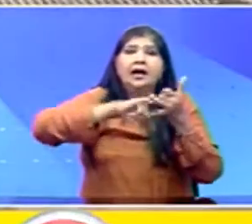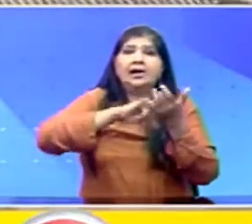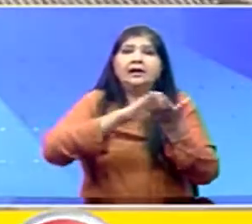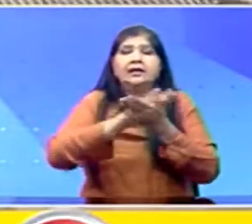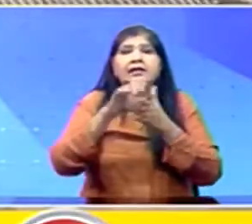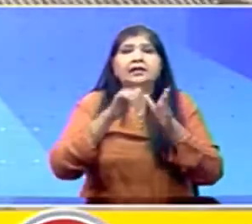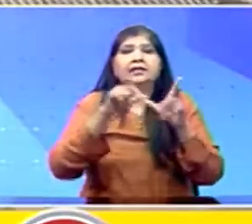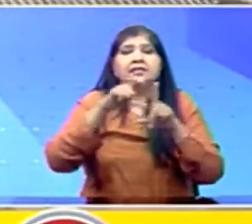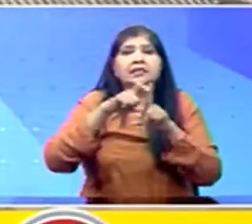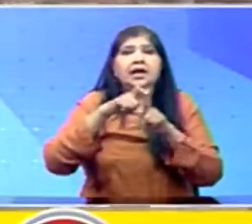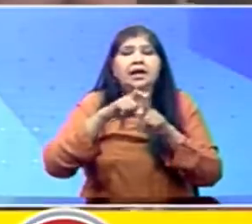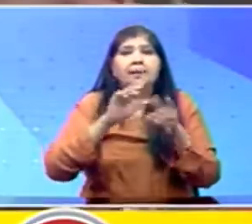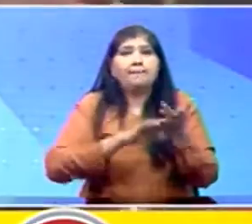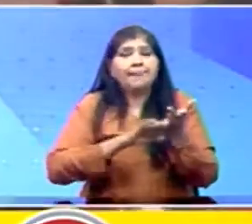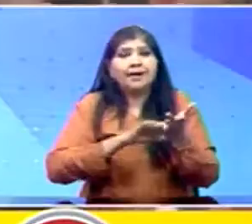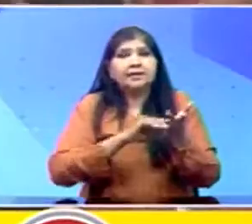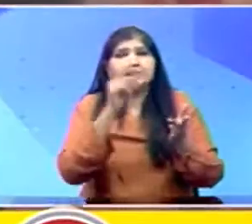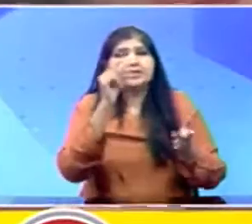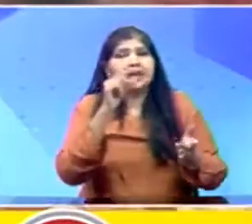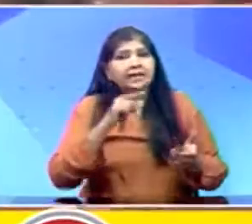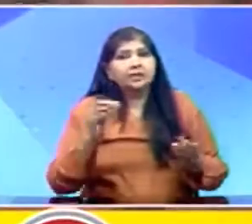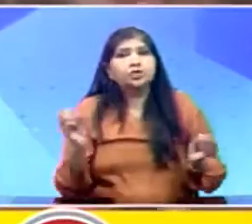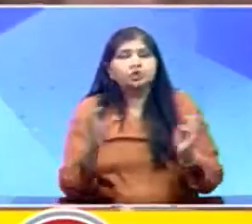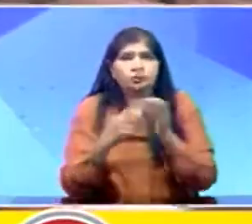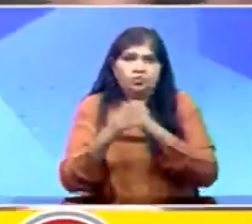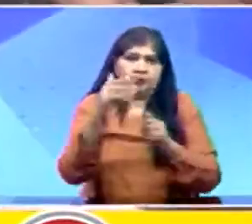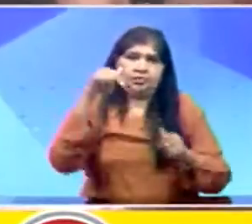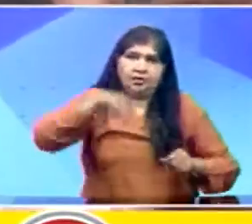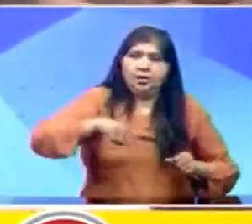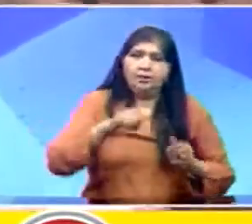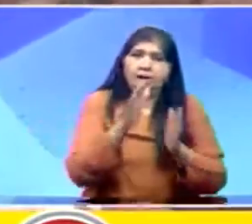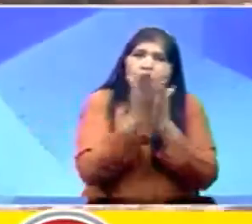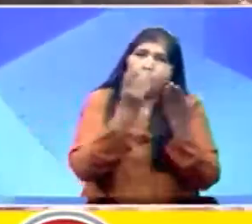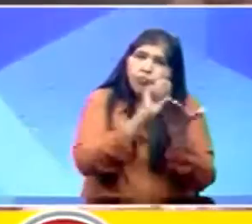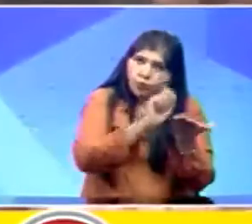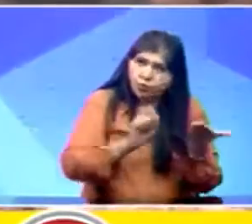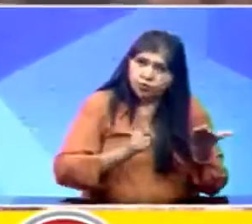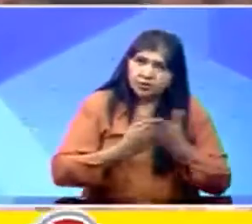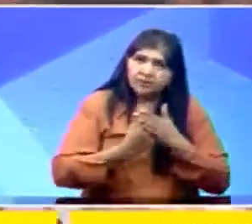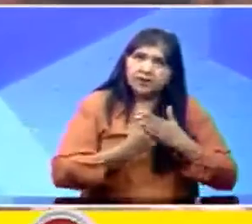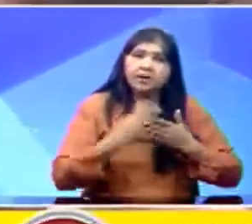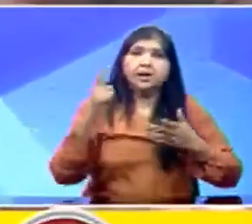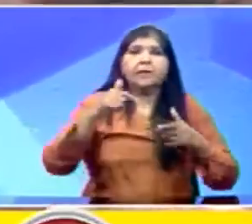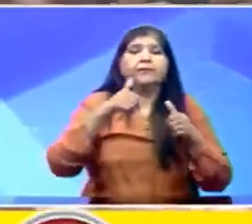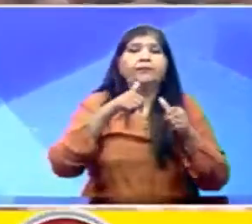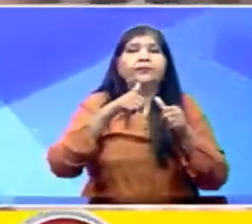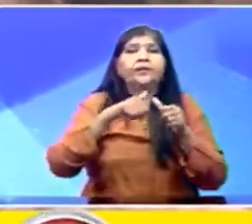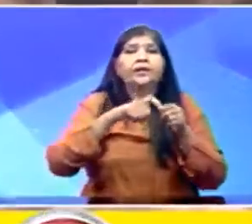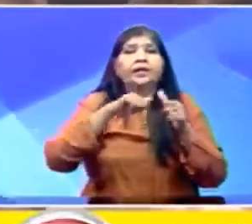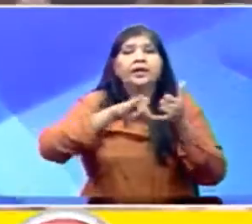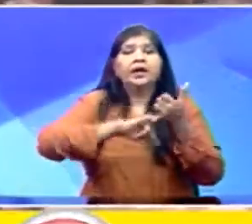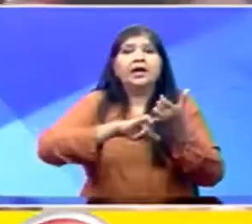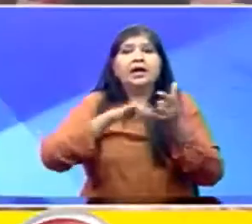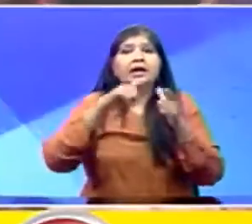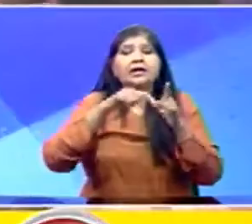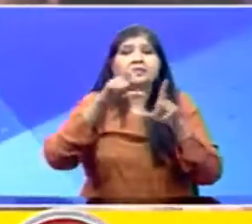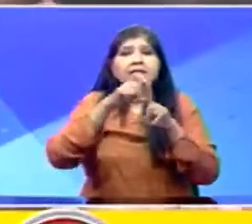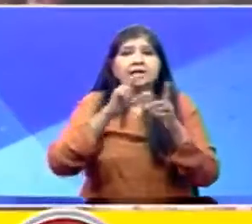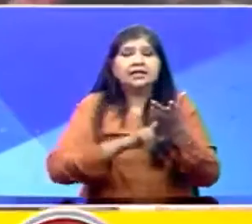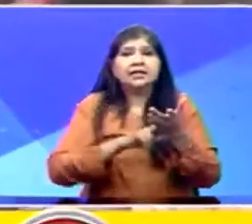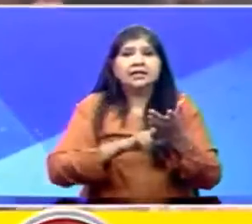दृतिया से शुरू होती है हमारे ग्रंतों में अशार्ष्य दृतिय दिवसे